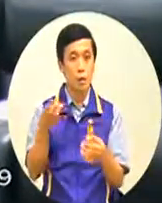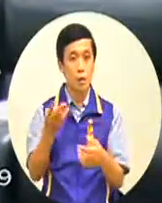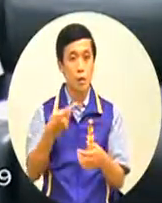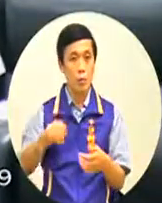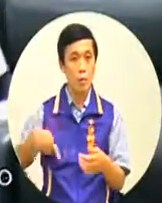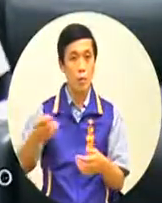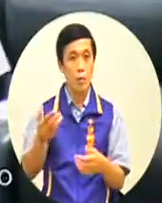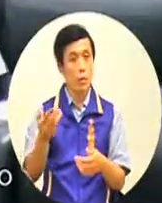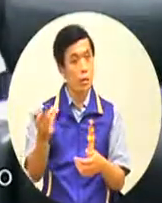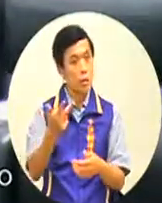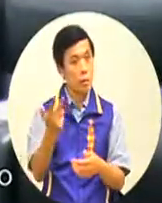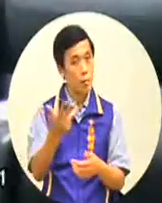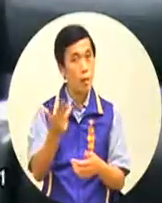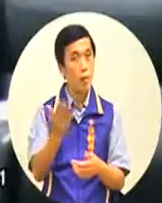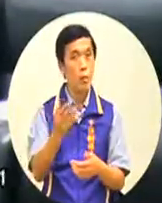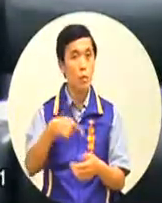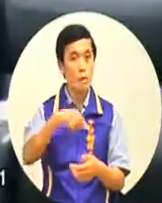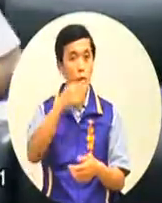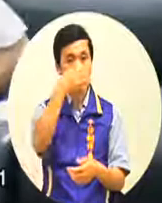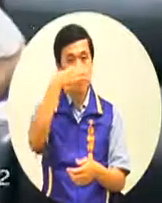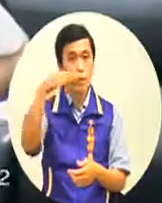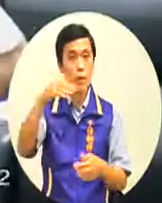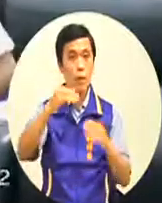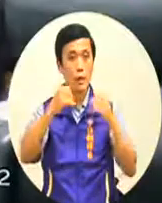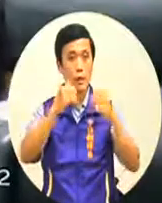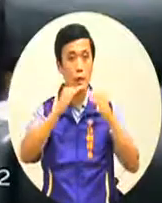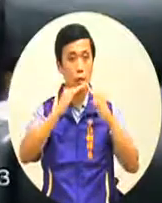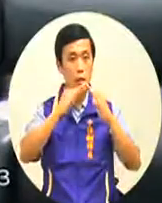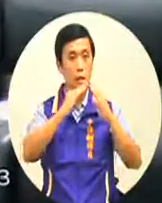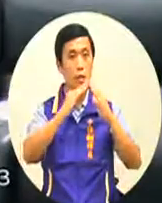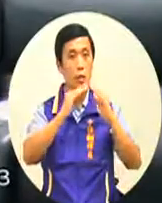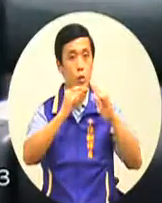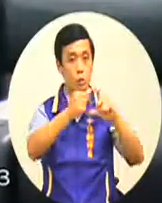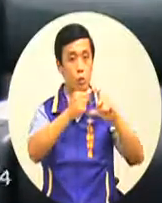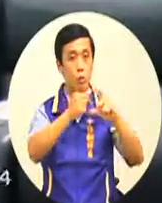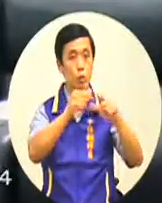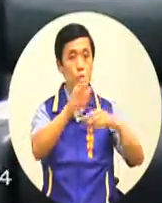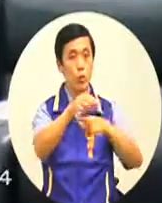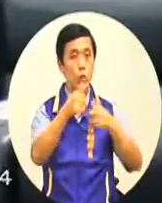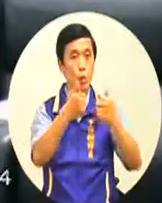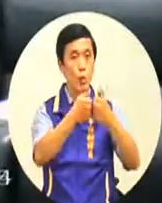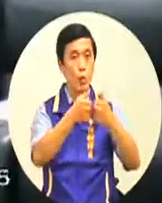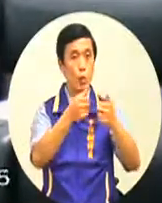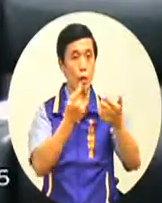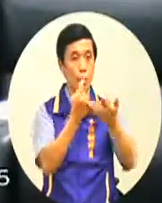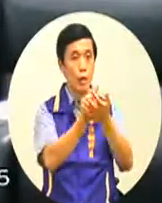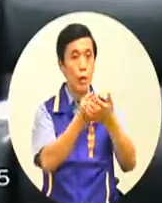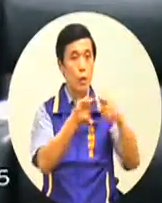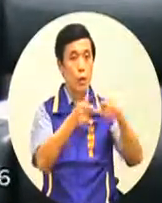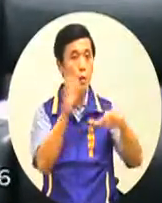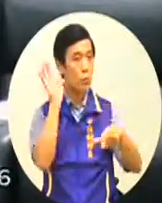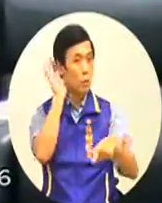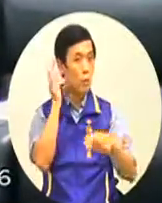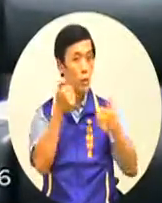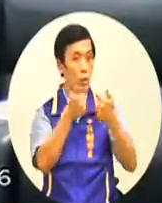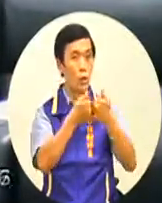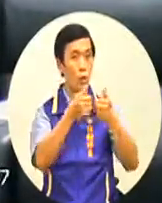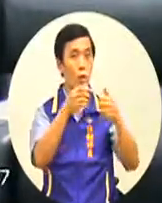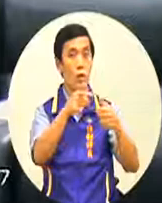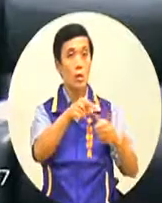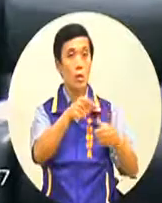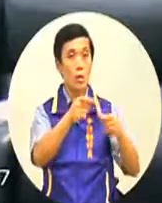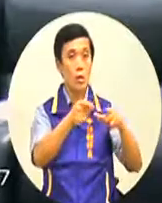们就去凤山高雄市农会。那我们去做什么？去参加一个所谓的公听会。那这个公听会什么时候开始决